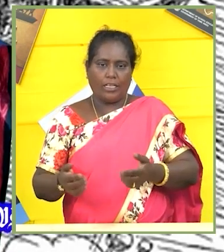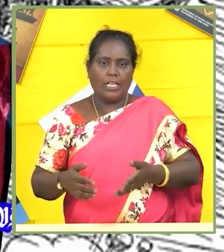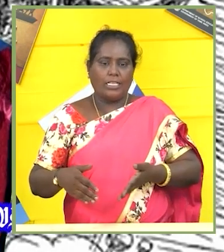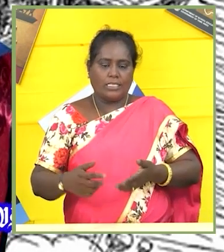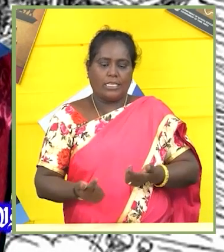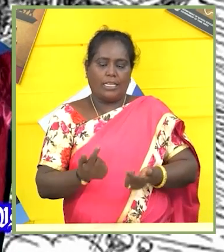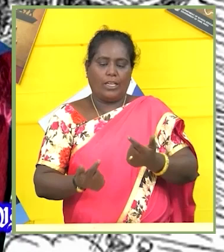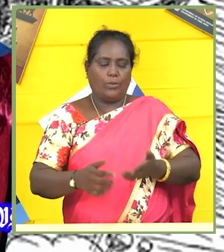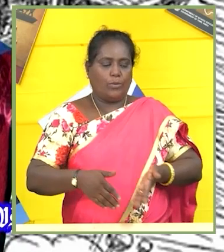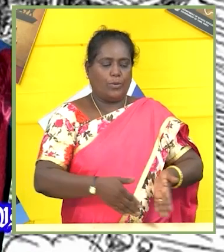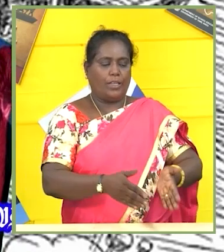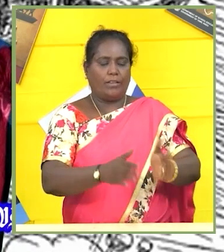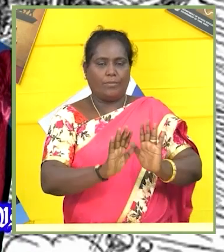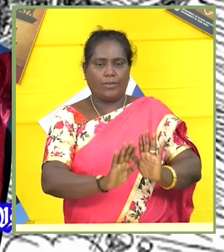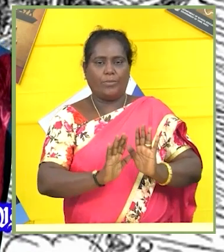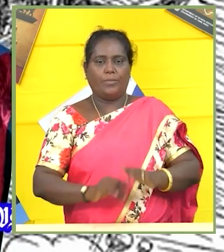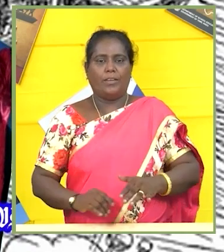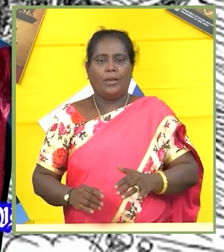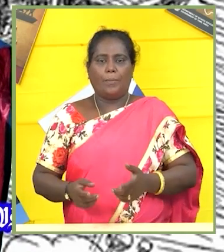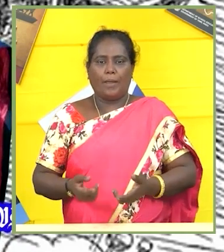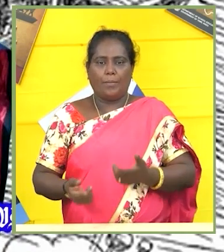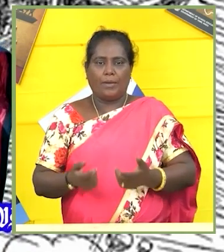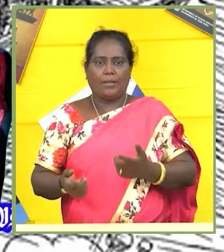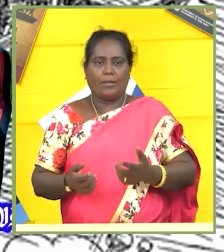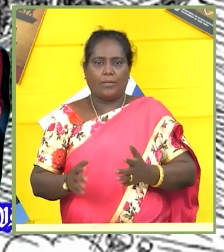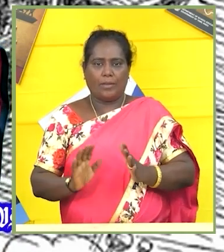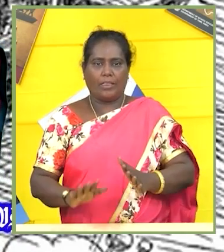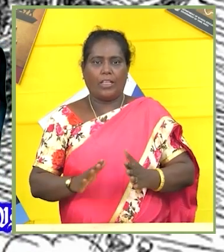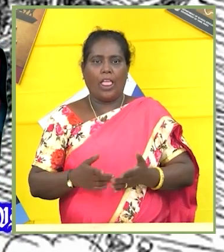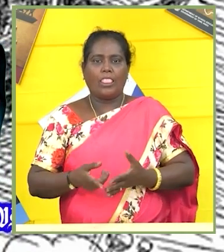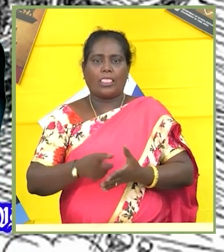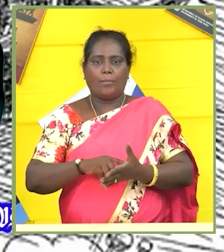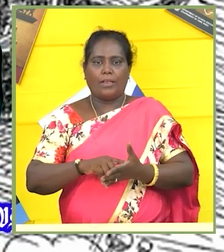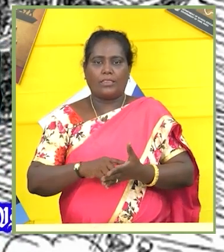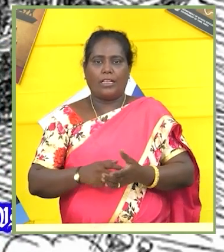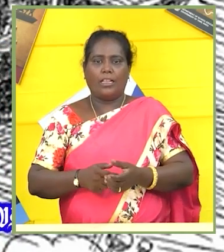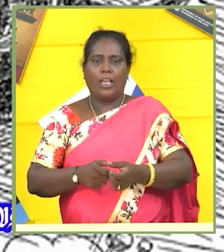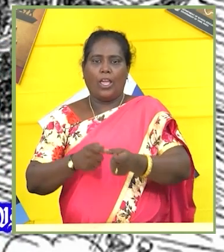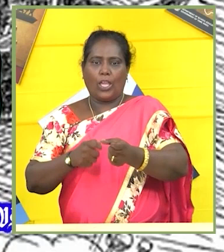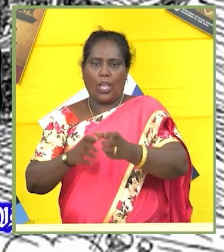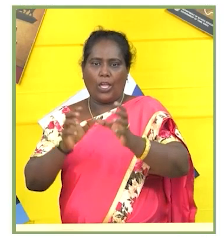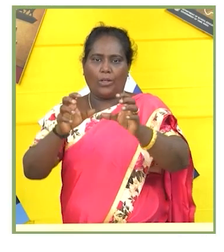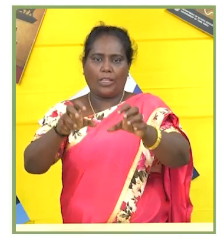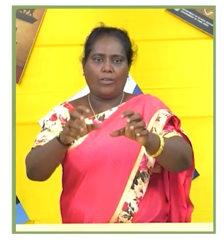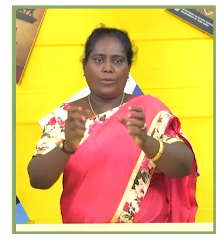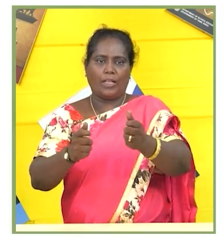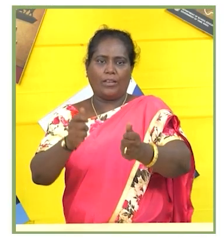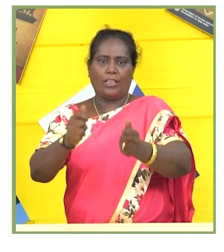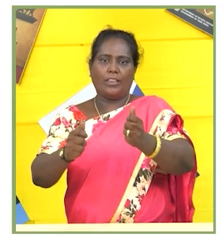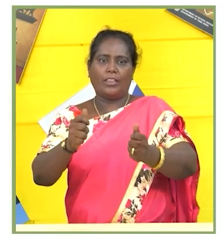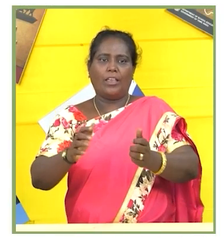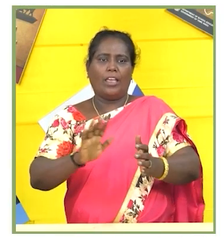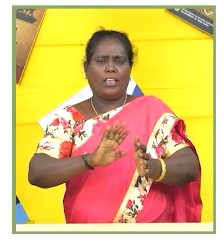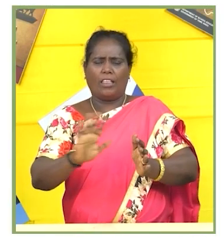பண்பாட்டிலும் பண்பட்ட நிலத்தில்தான் செடிகளும் கொடிகளும் துளிர்விடும். அத்தகைய பண்பட்ட நிலமான நம் தமிழகத்தில்